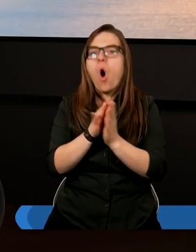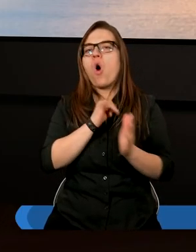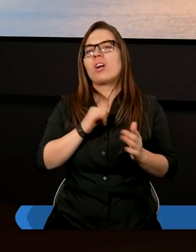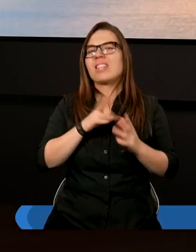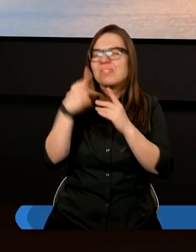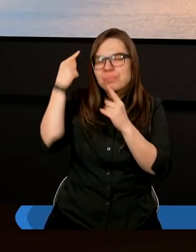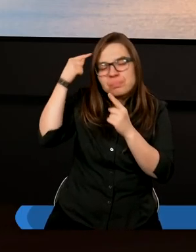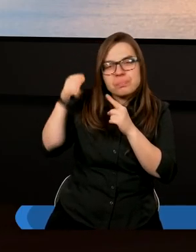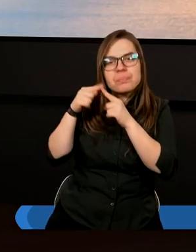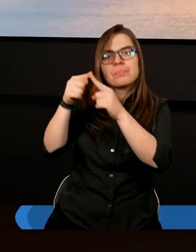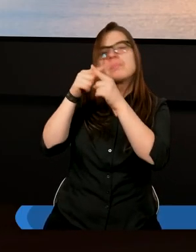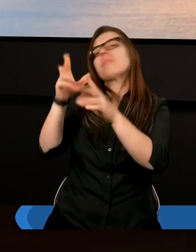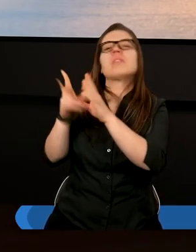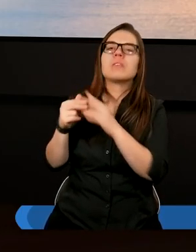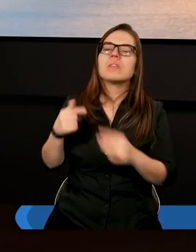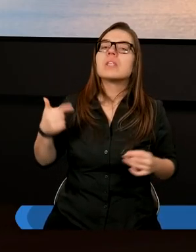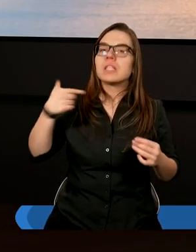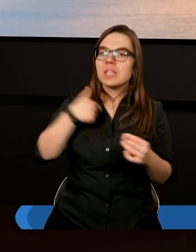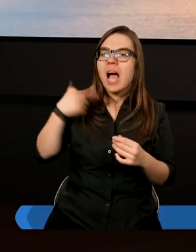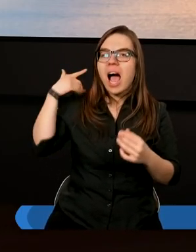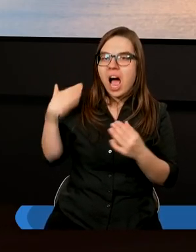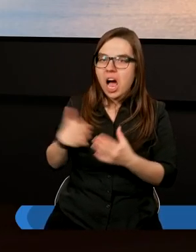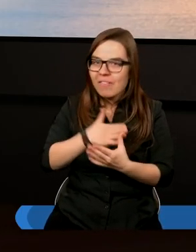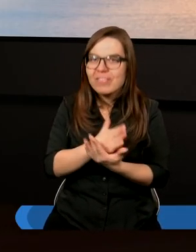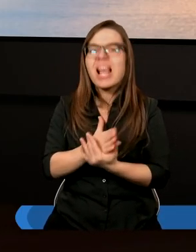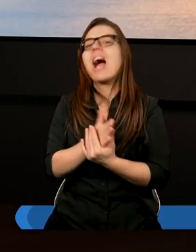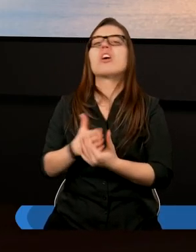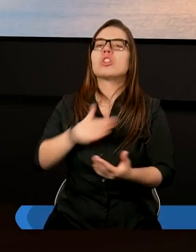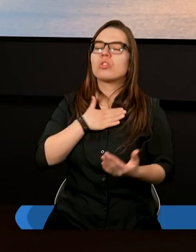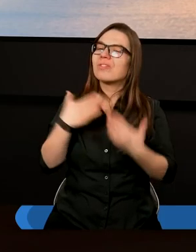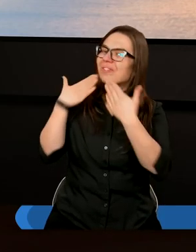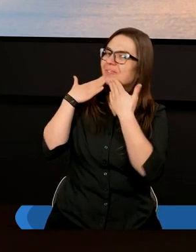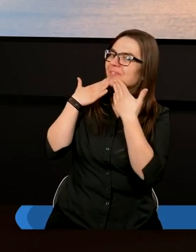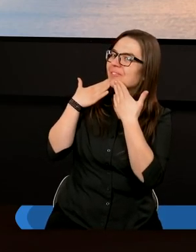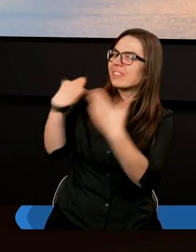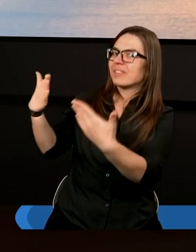dlatego też no ja wierzę że z wielką wdzięcznością